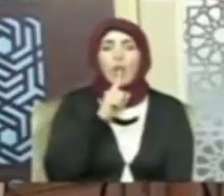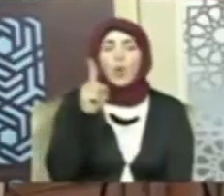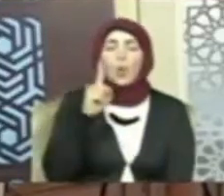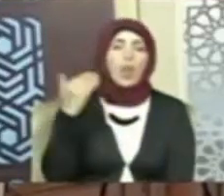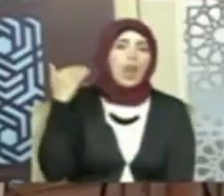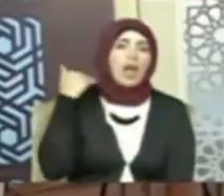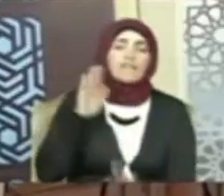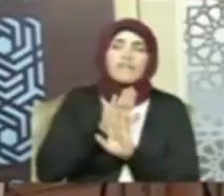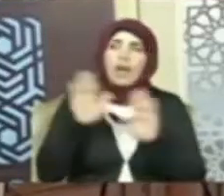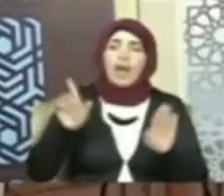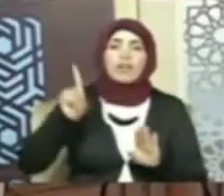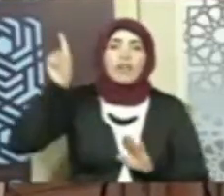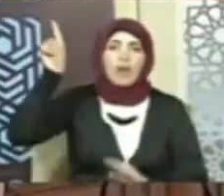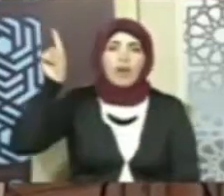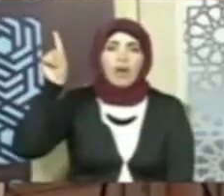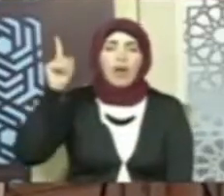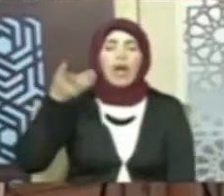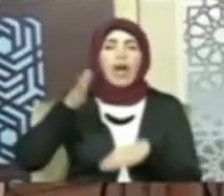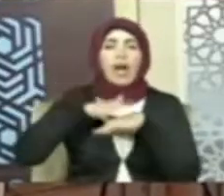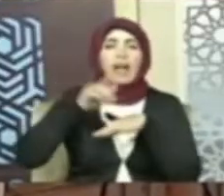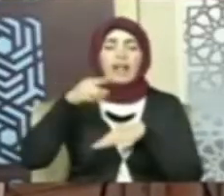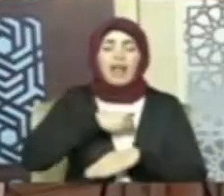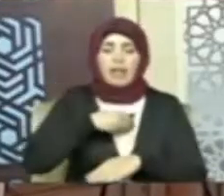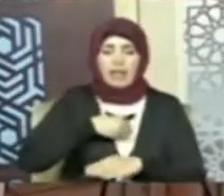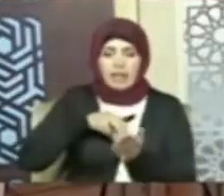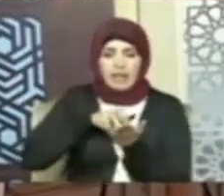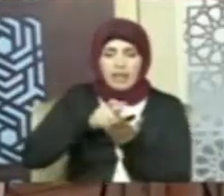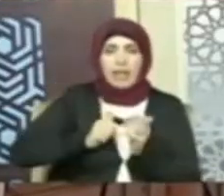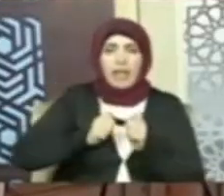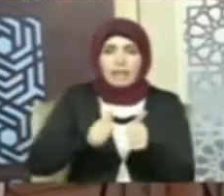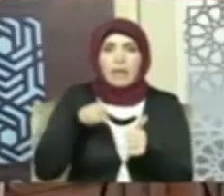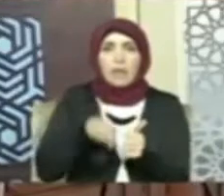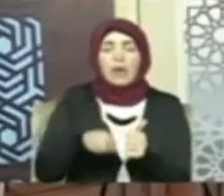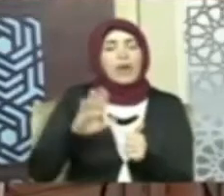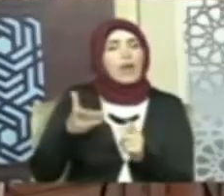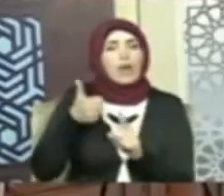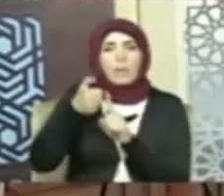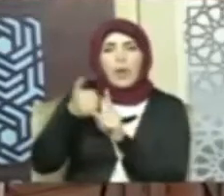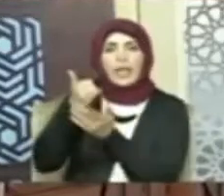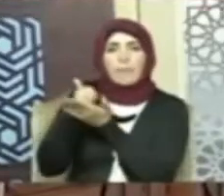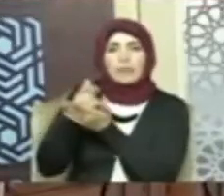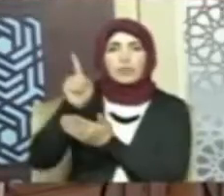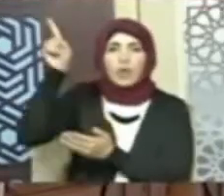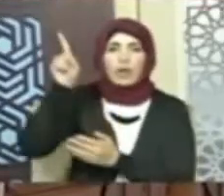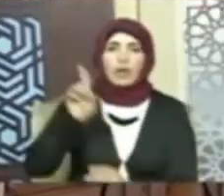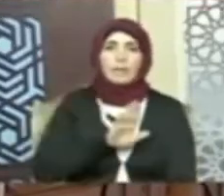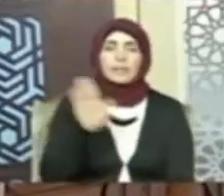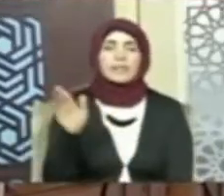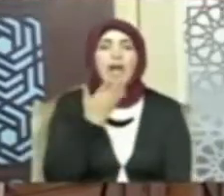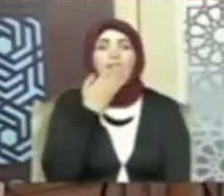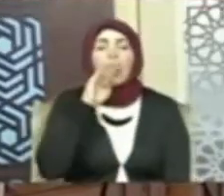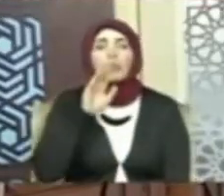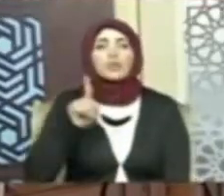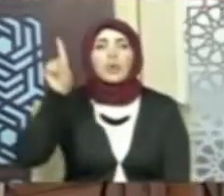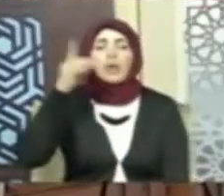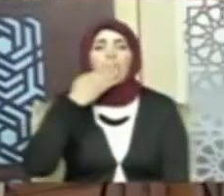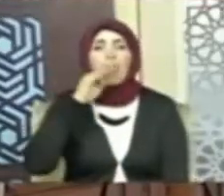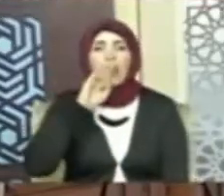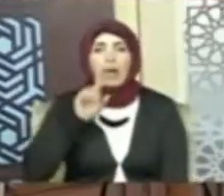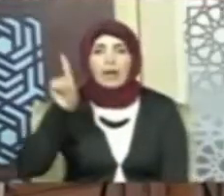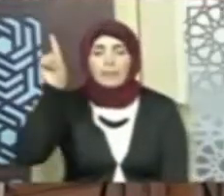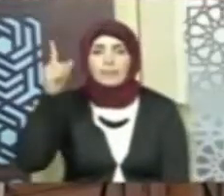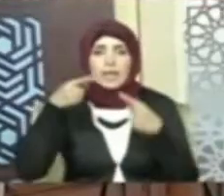الله، عليه يتوكل المتوكلون. أحمدك اللهم